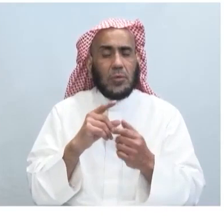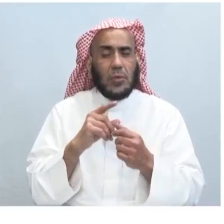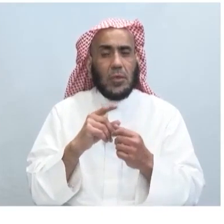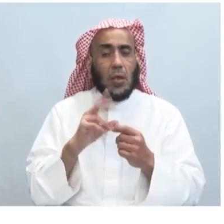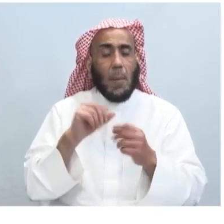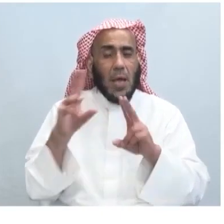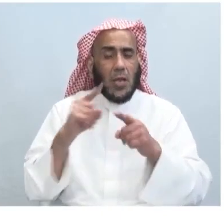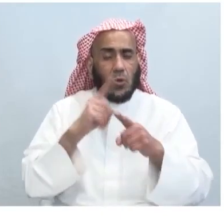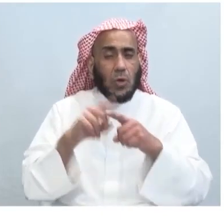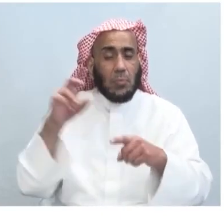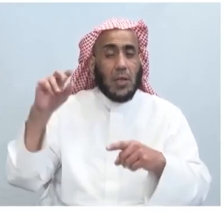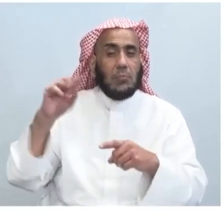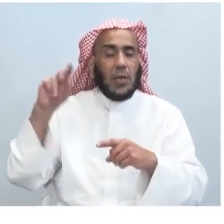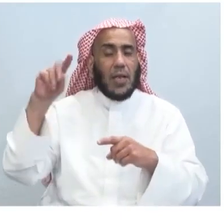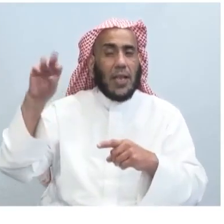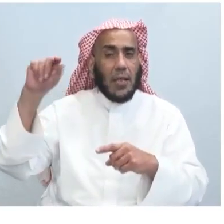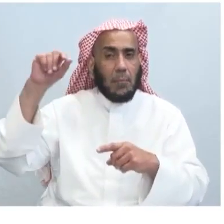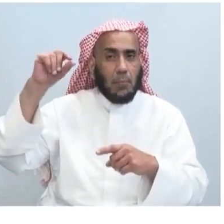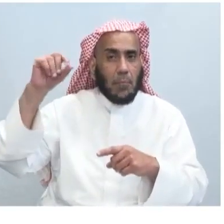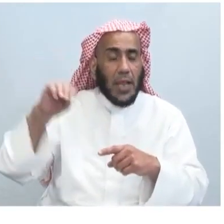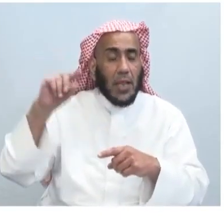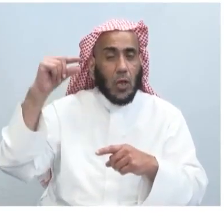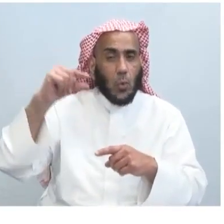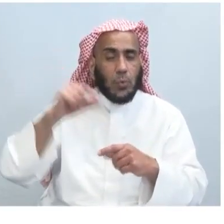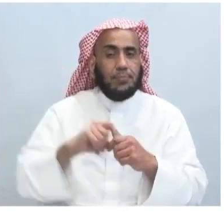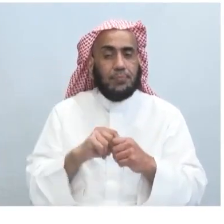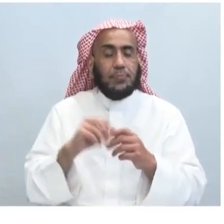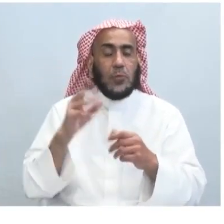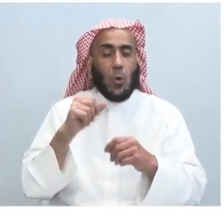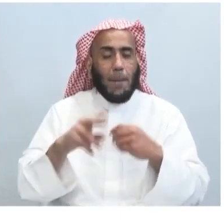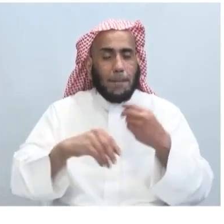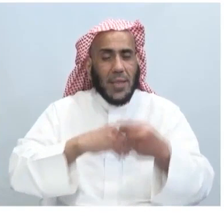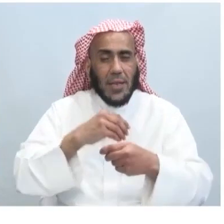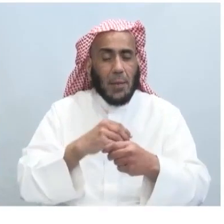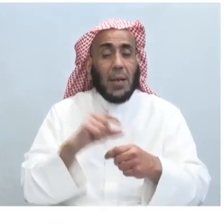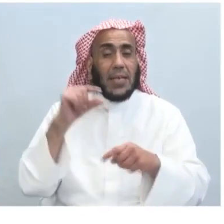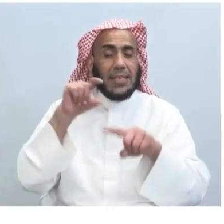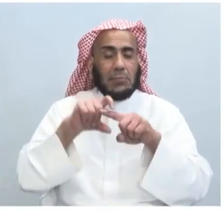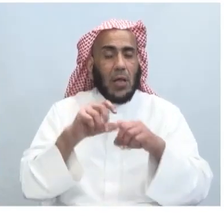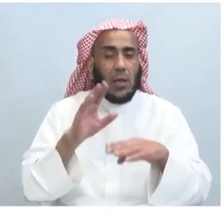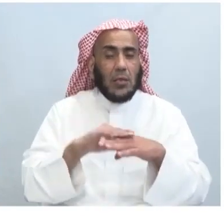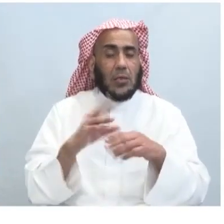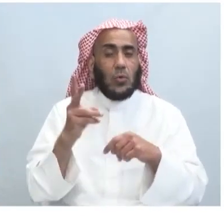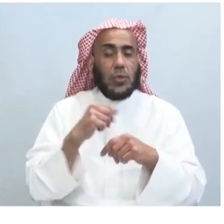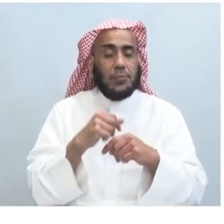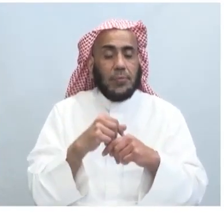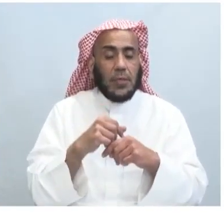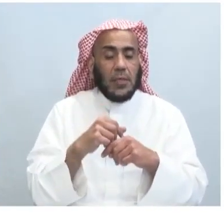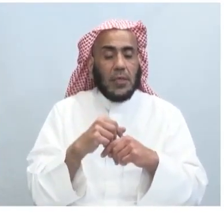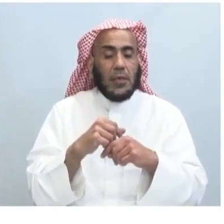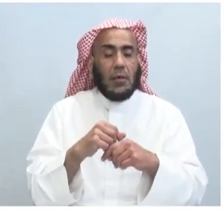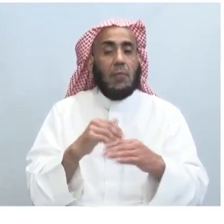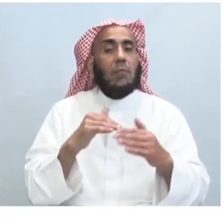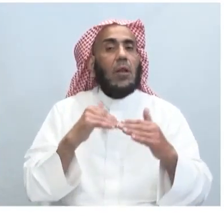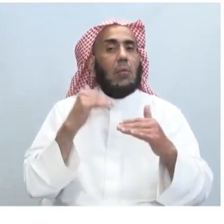بما ان ستضرب الكي اي كيو الكي كيو اذا ساقوم بعد ذلك بالقسمه عليها اذا ستكون في